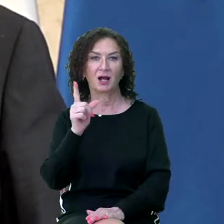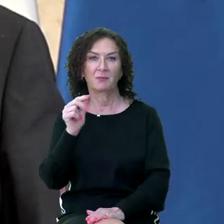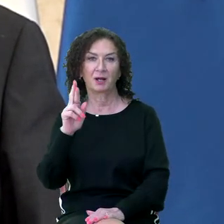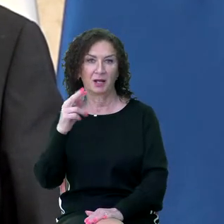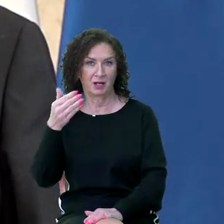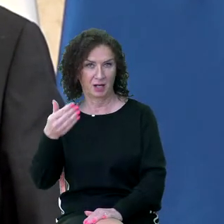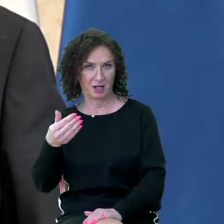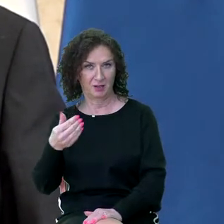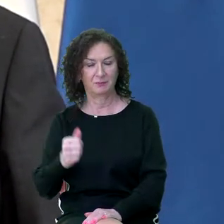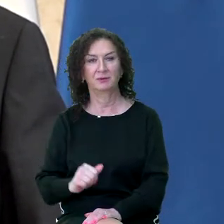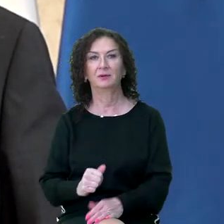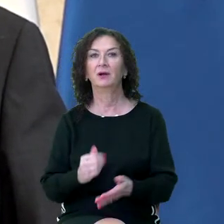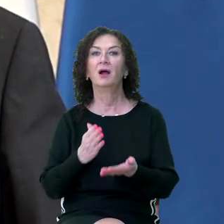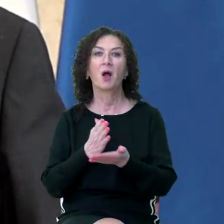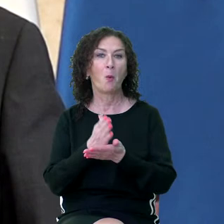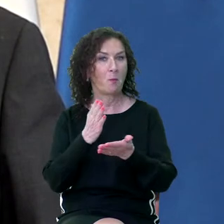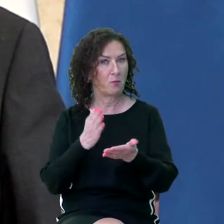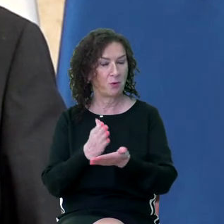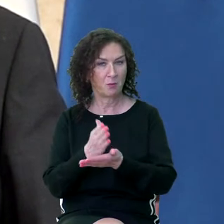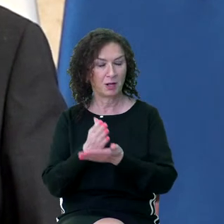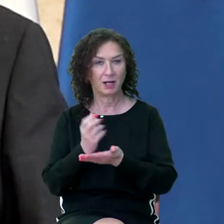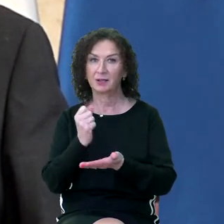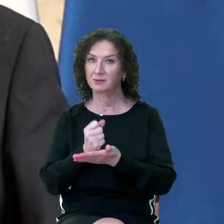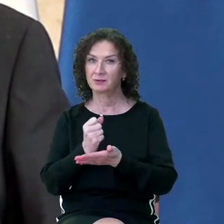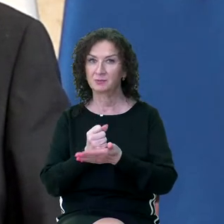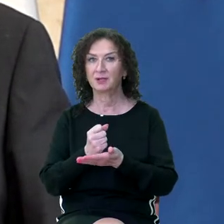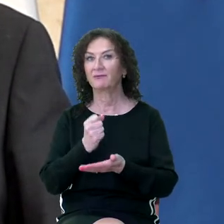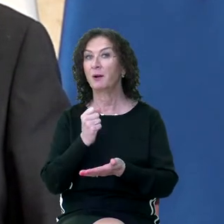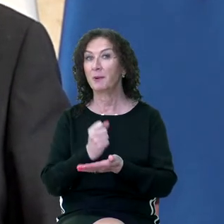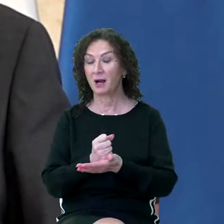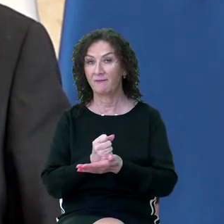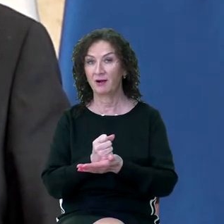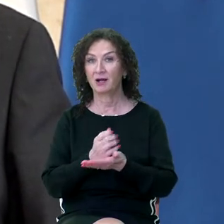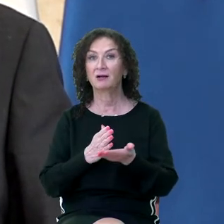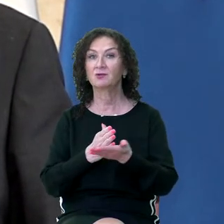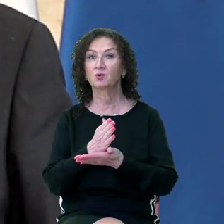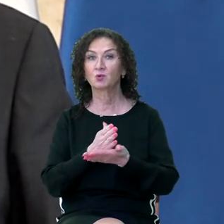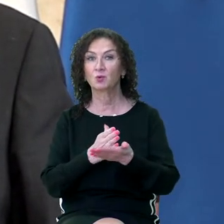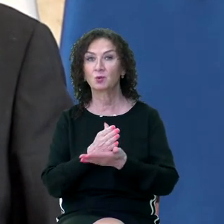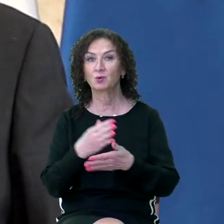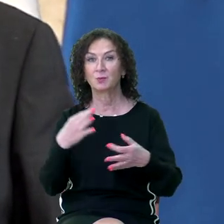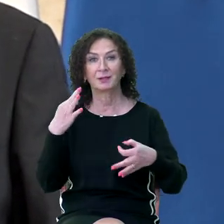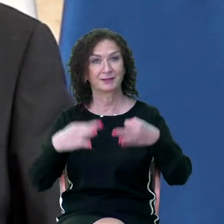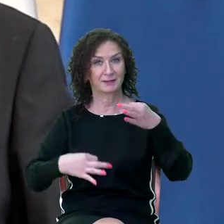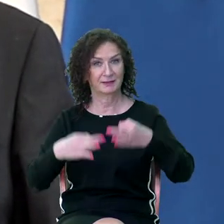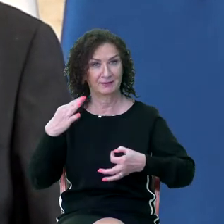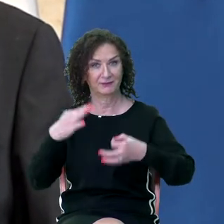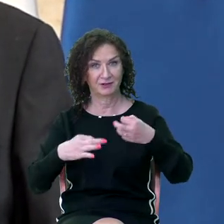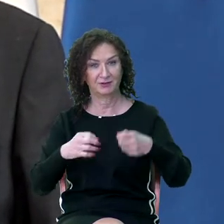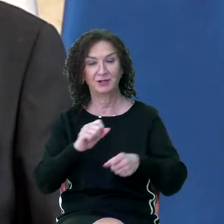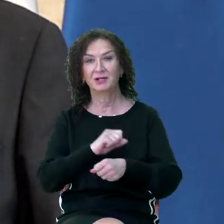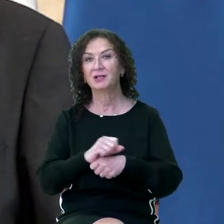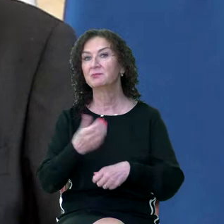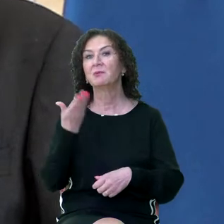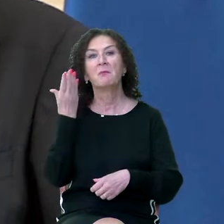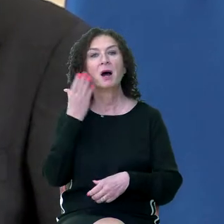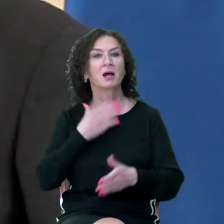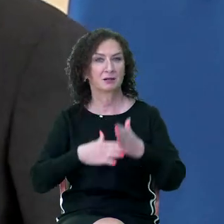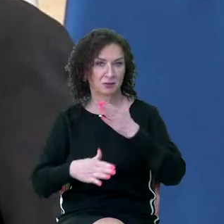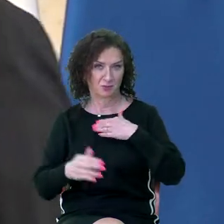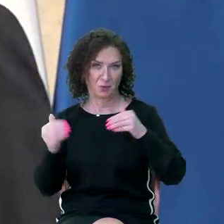służąc z pomocą prawną w sprawach służby cywilnej. Także jest mi bardzo miło, że mogłem obydwu panom ministrom dzisiaj wręczyć te